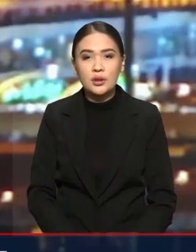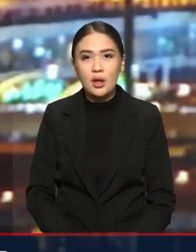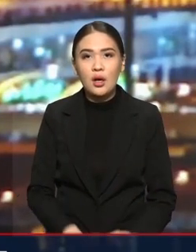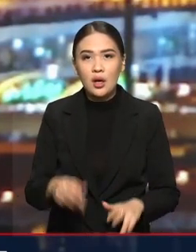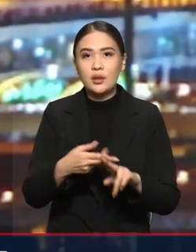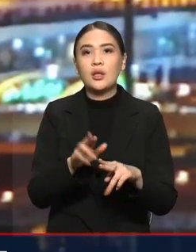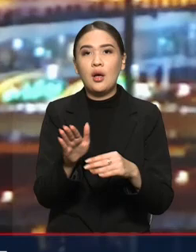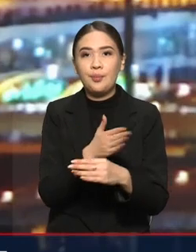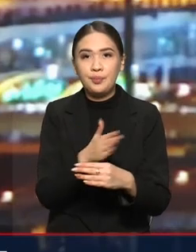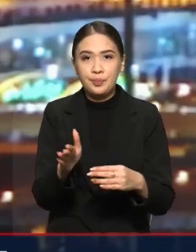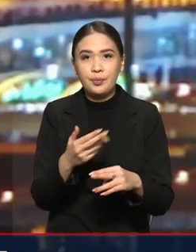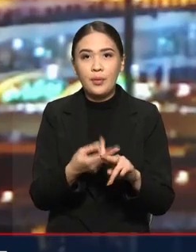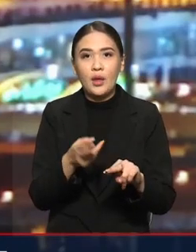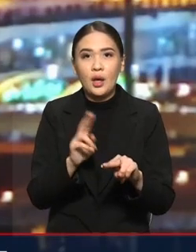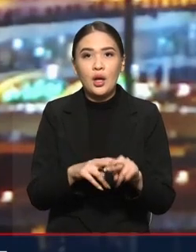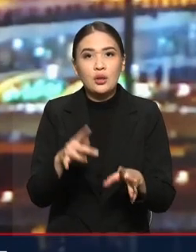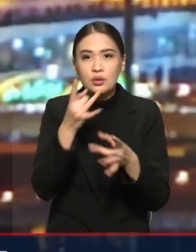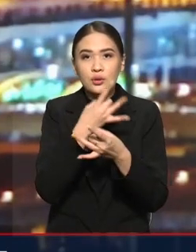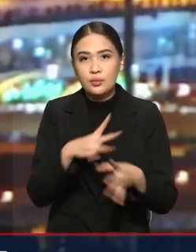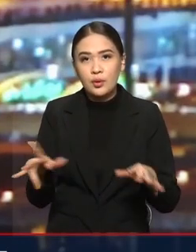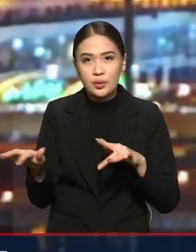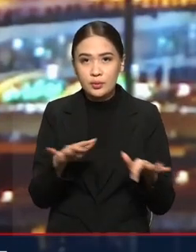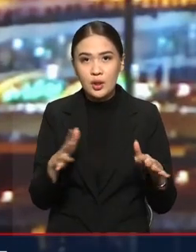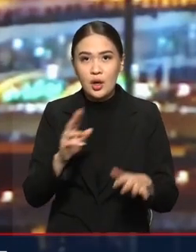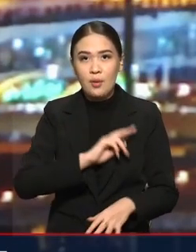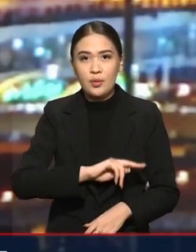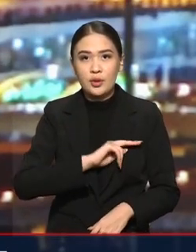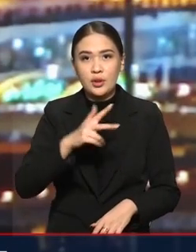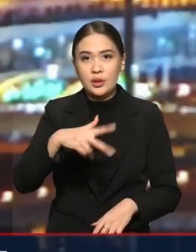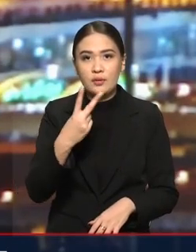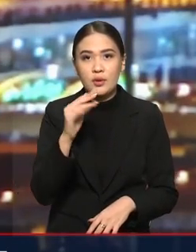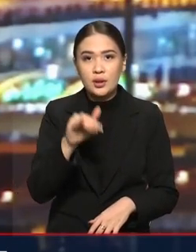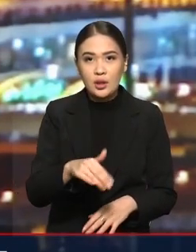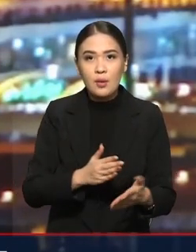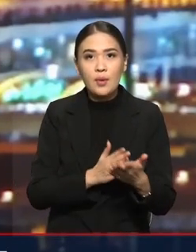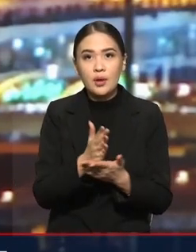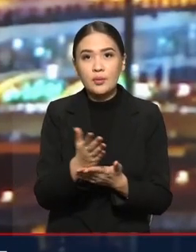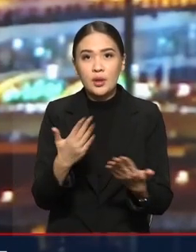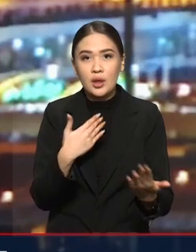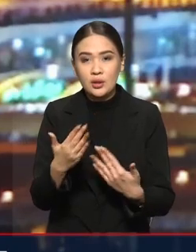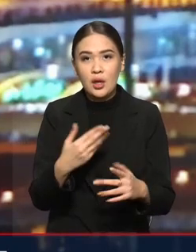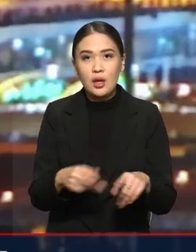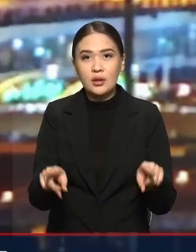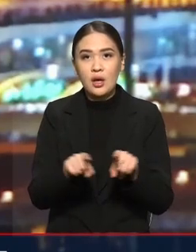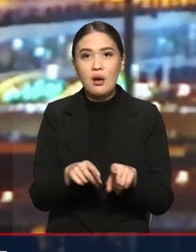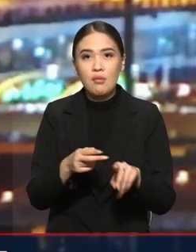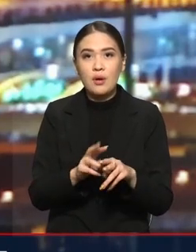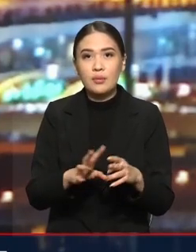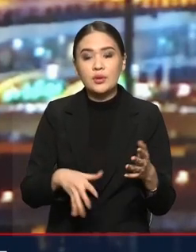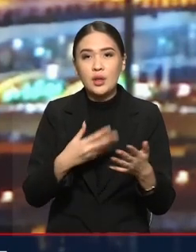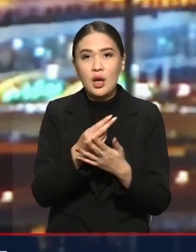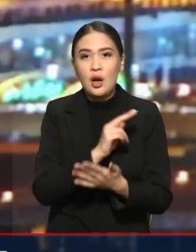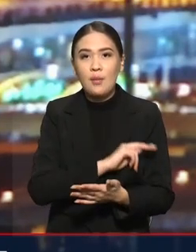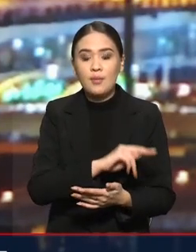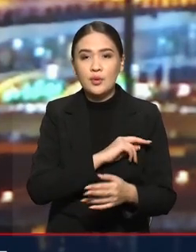помимо этого любое предприятие в котором работает 32.000 прямых сотрудников также ещё обеспечивает работой